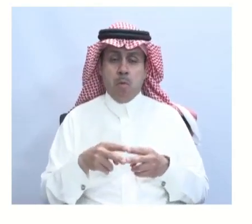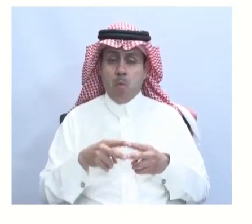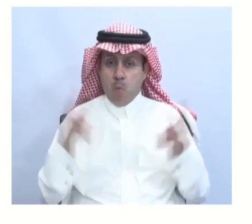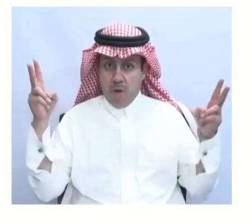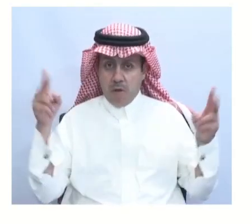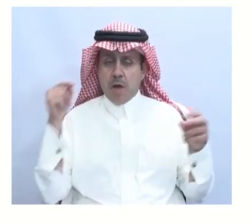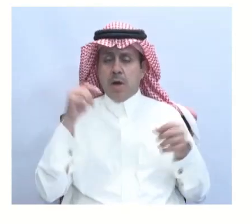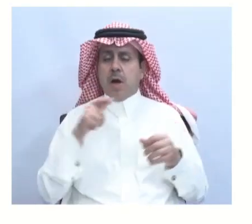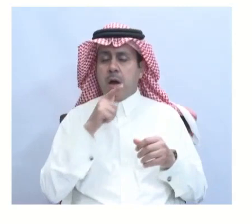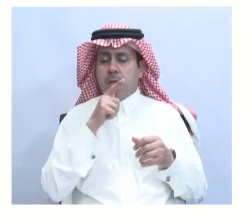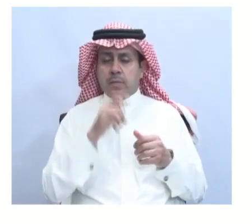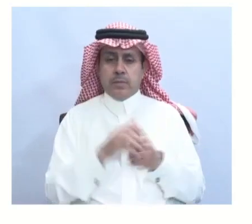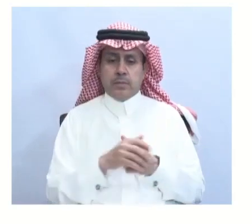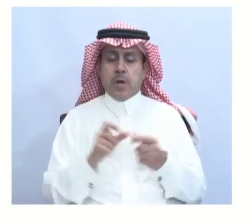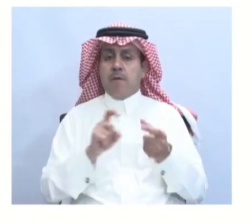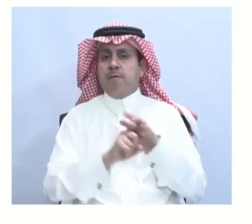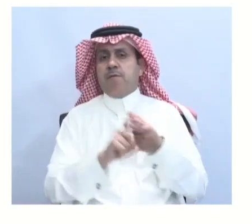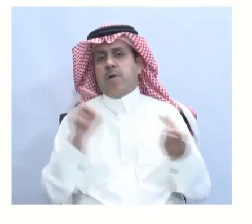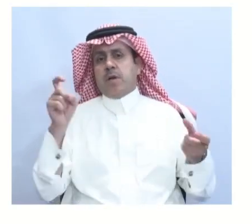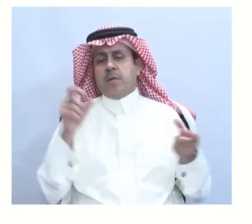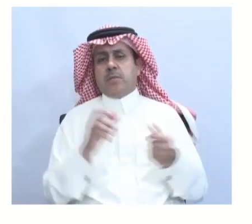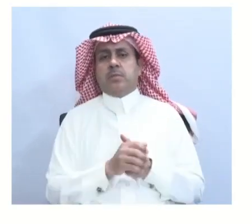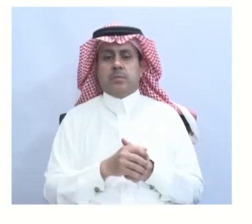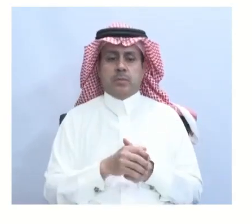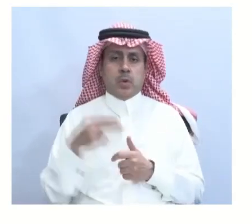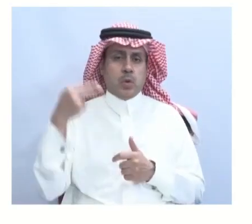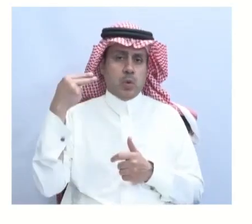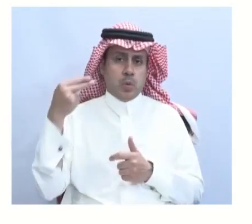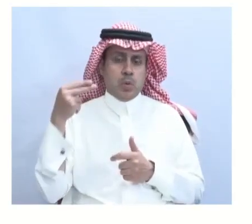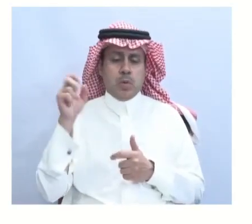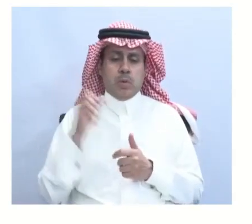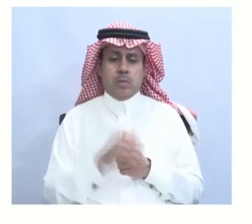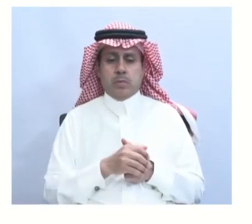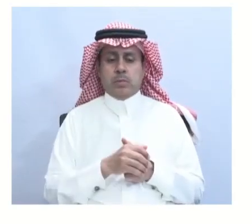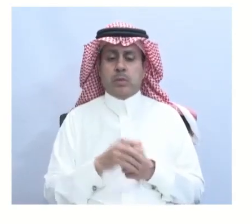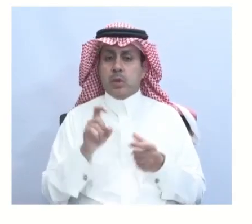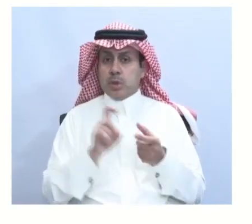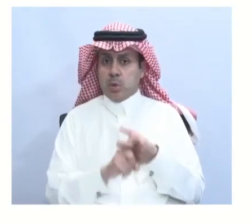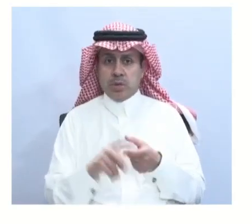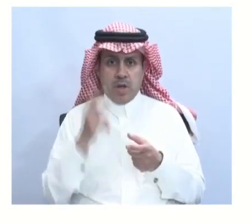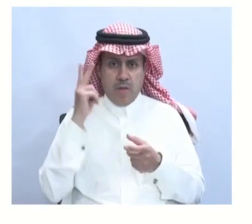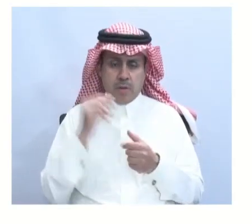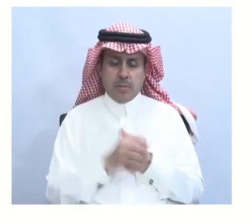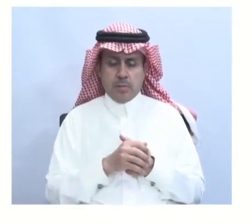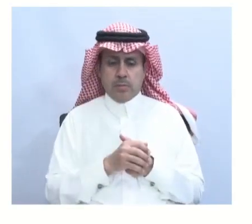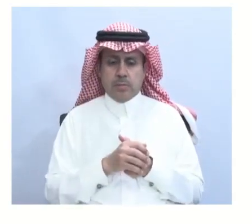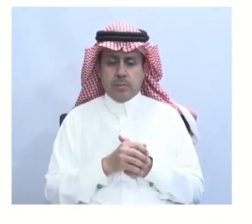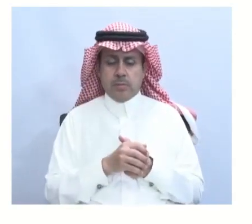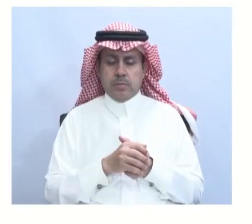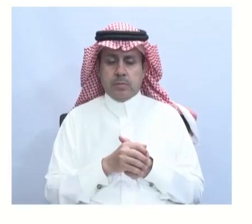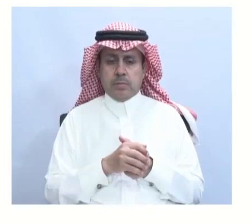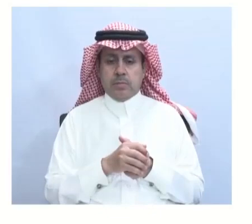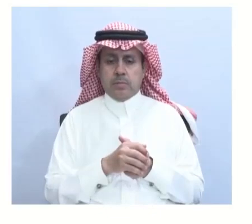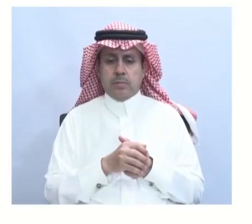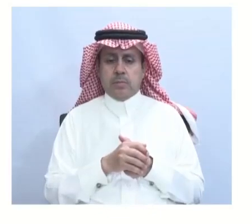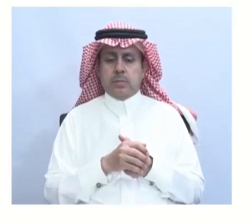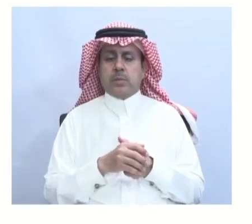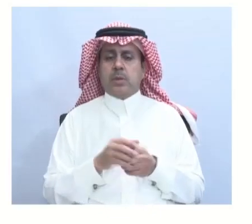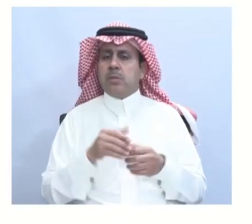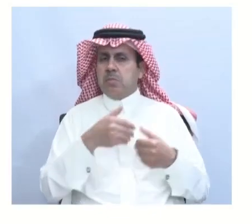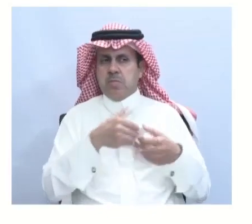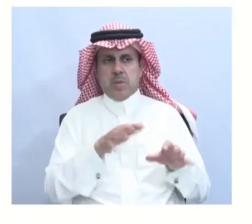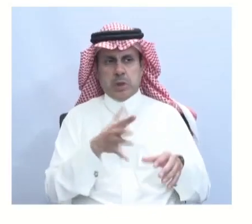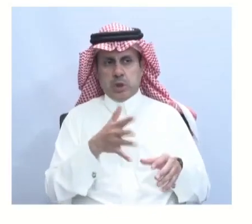ارضعت ففارقها عتبه ونكحت زوجا غيره دررا لهذا الاشتباه